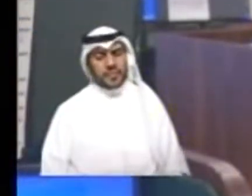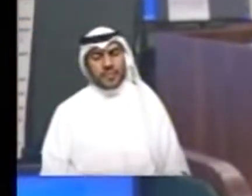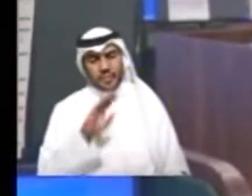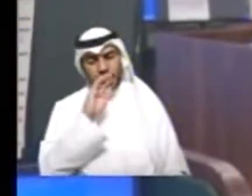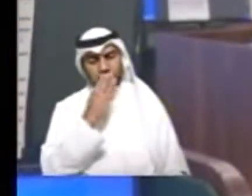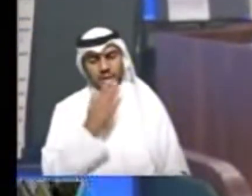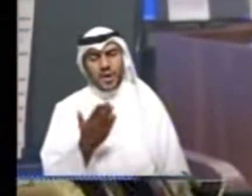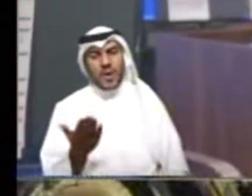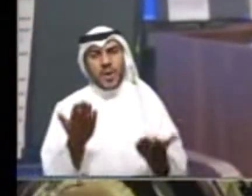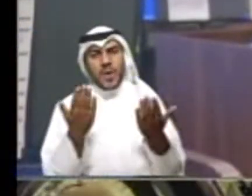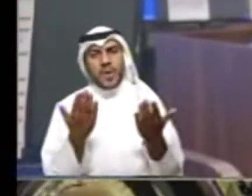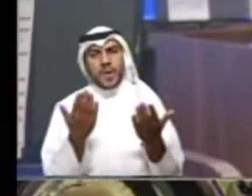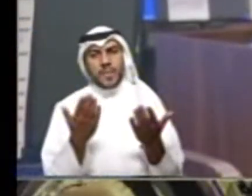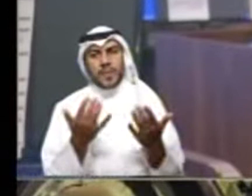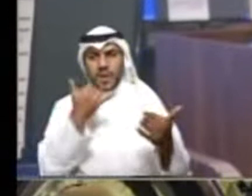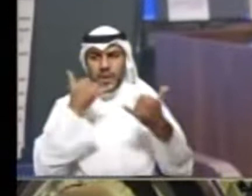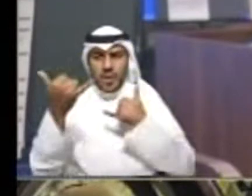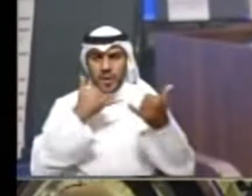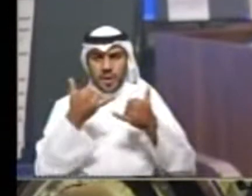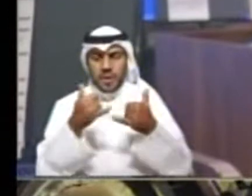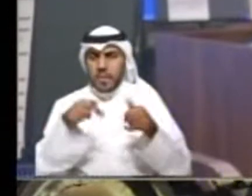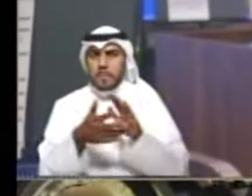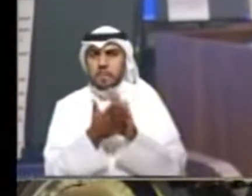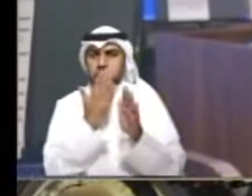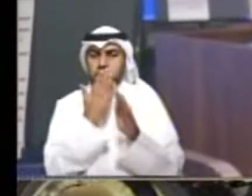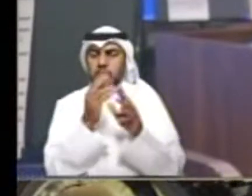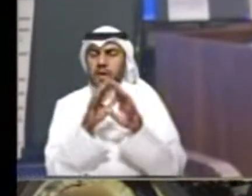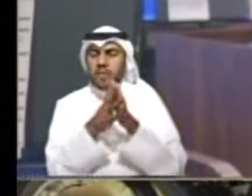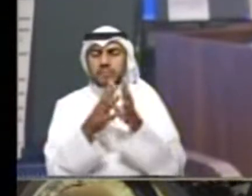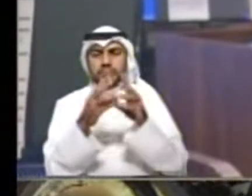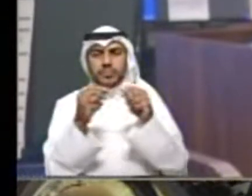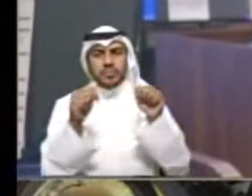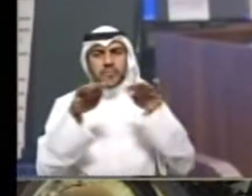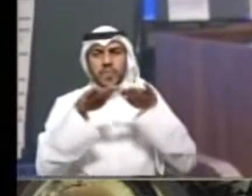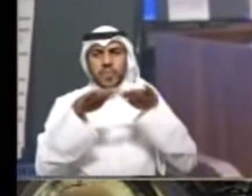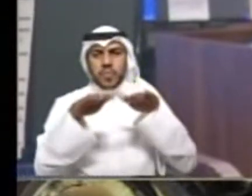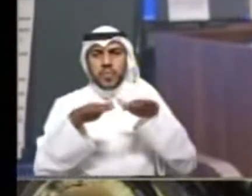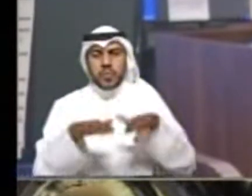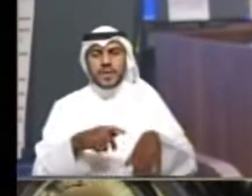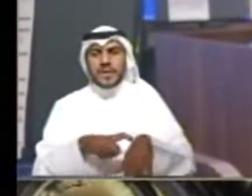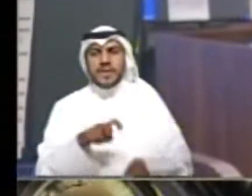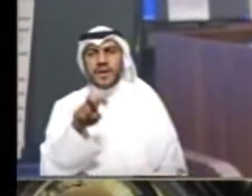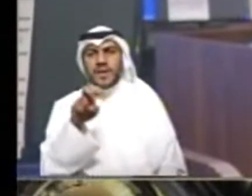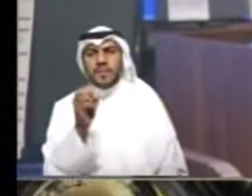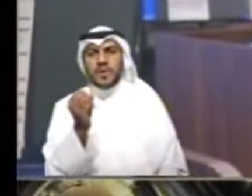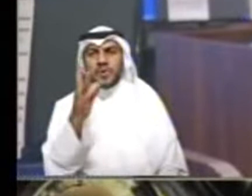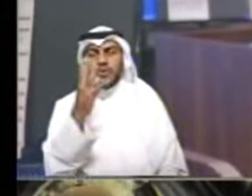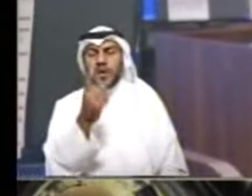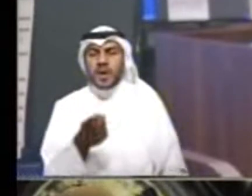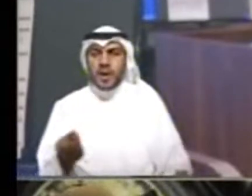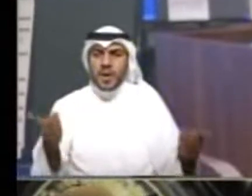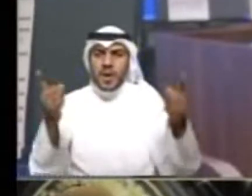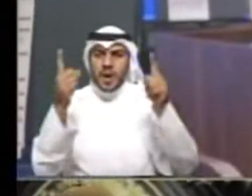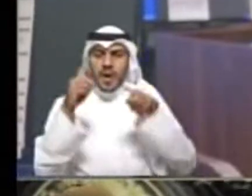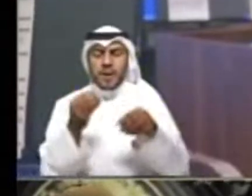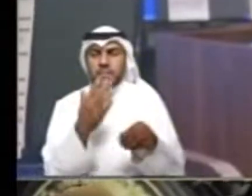الحمد البلاغات أخذت بالانخفاض تدريجيا وبشكل ملحوظ من الساعة 8 صباحا لهذه الساعة،